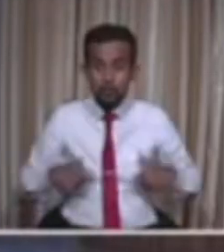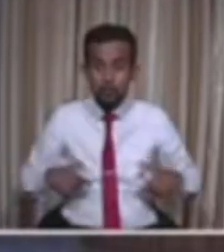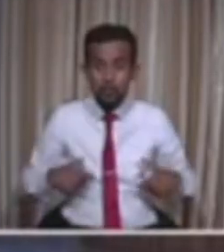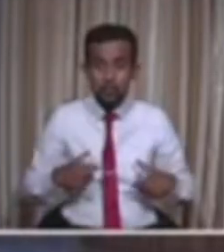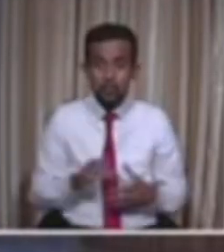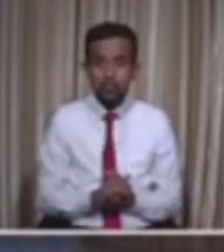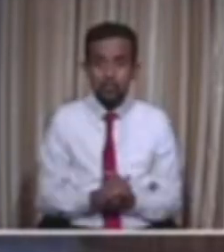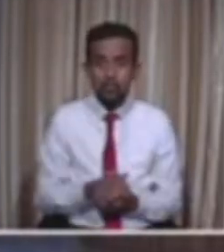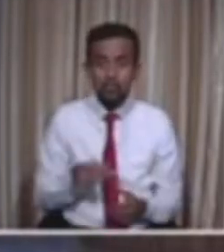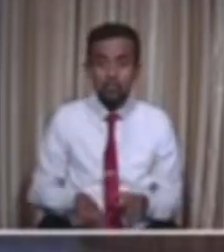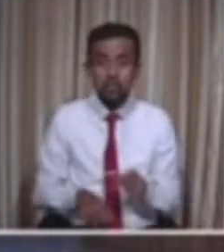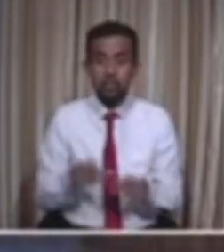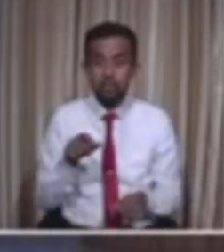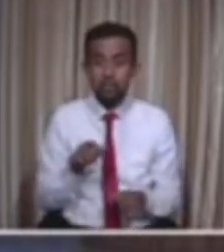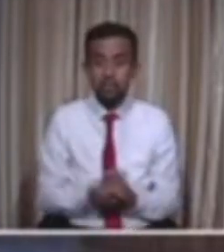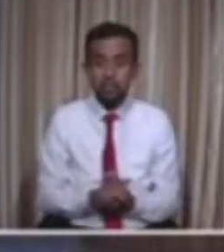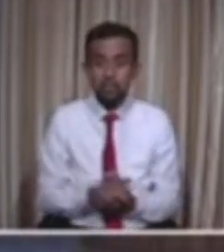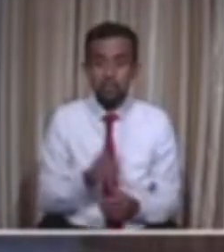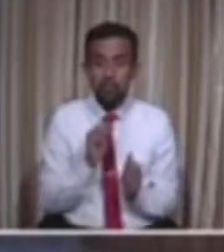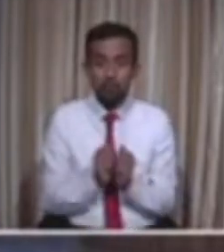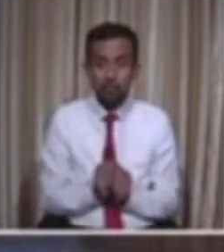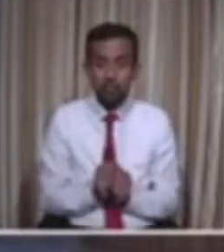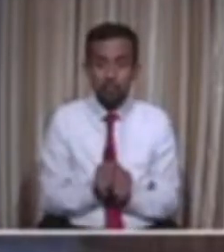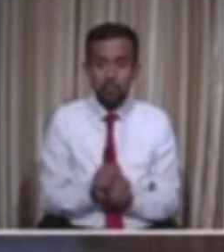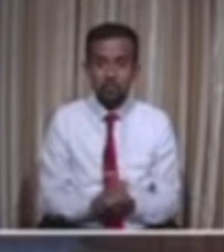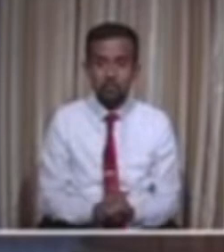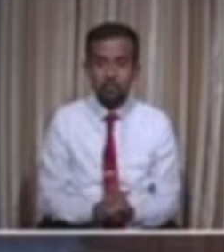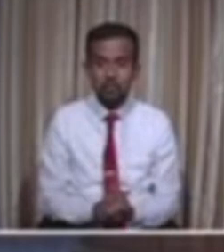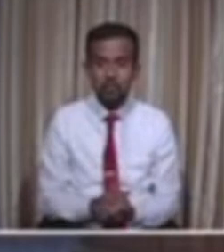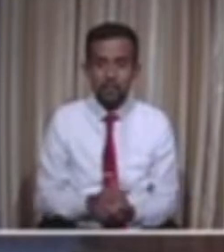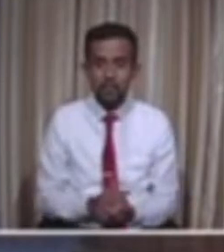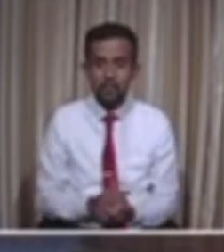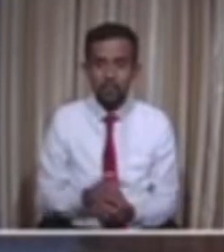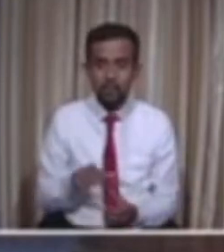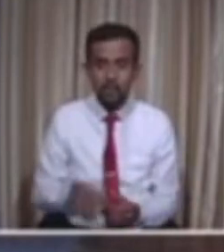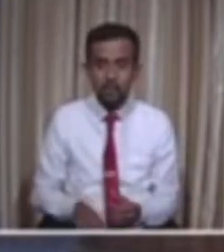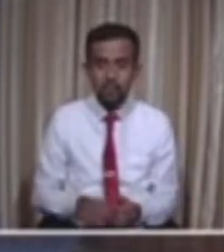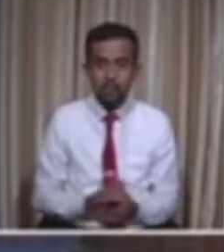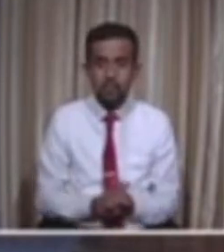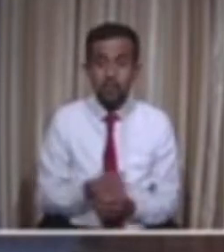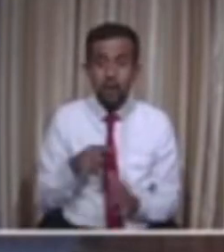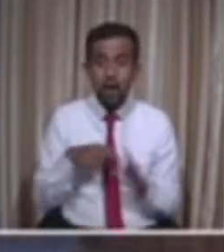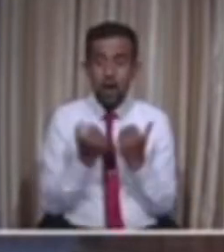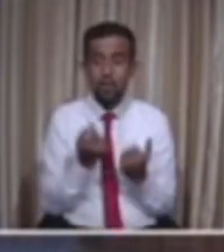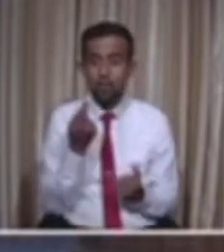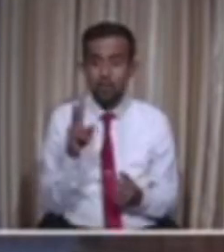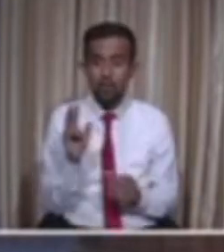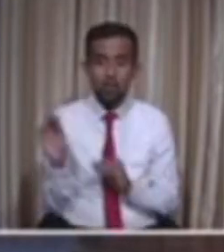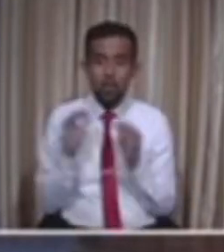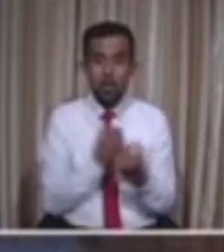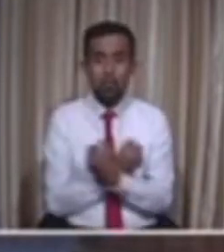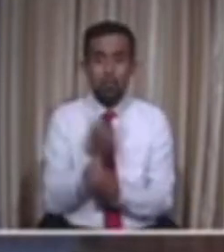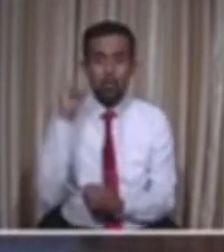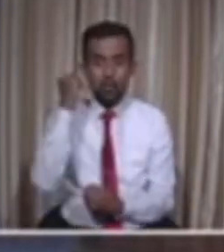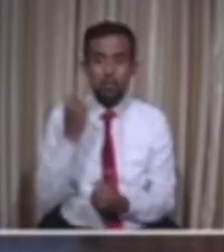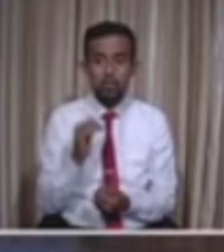දුරට පොලිස් නිලධාරීන් මේ රටේ උසාවිය වල වැඩ කරන්න අඩුද කියලා විමර්ශන කරන්න අඩුද කියලා. ඒ නිසා අප්‍රේල් මාසේ 12 වෙනකම් මම පොලිස් නිලධාරීන්ගේ